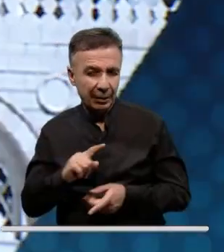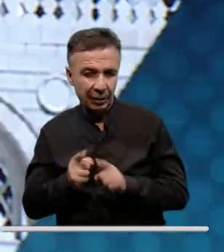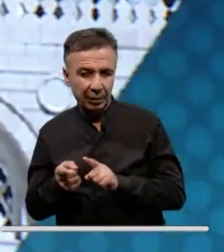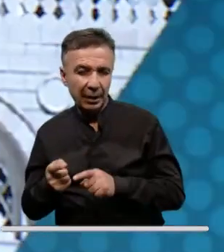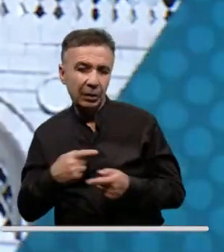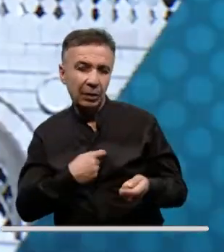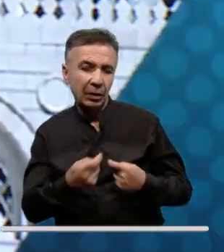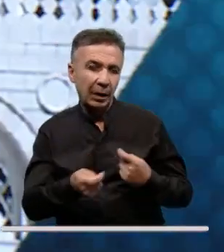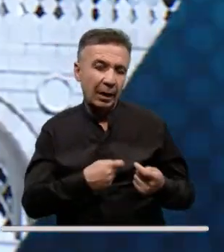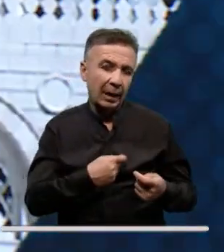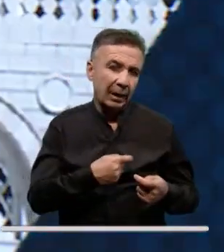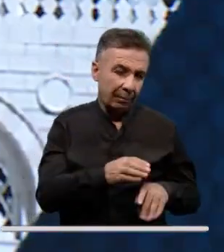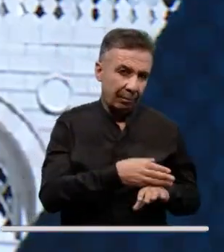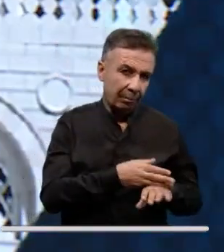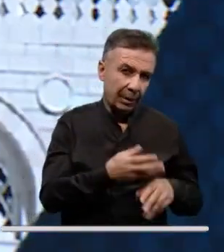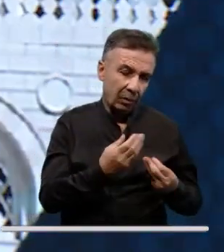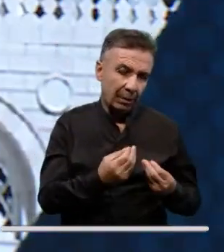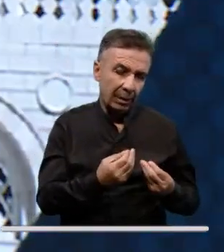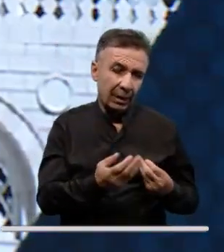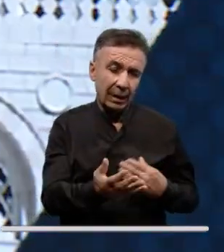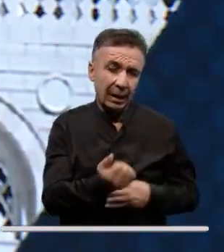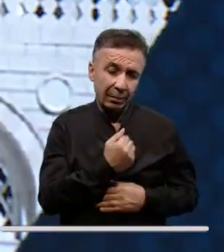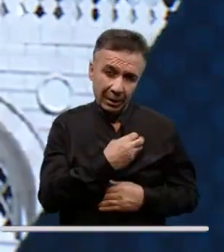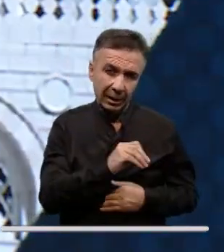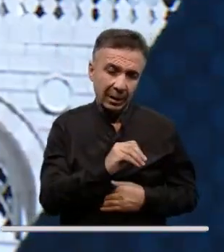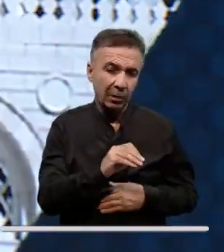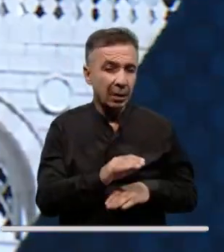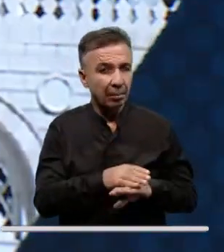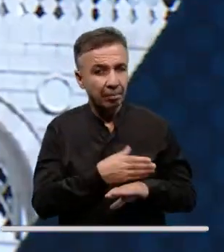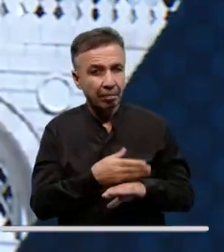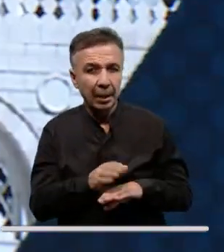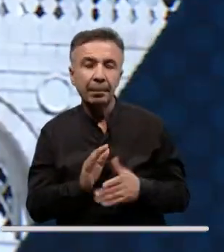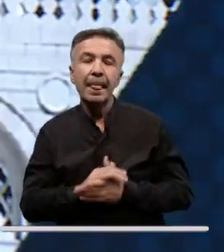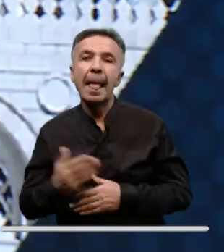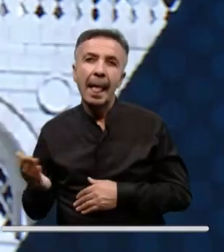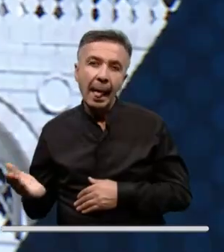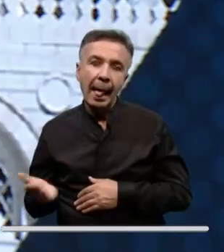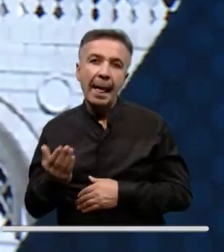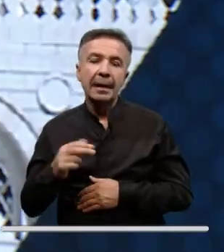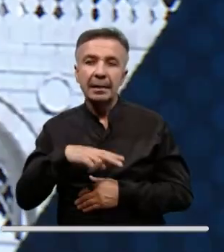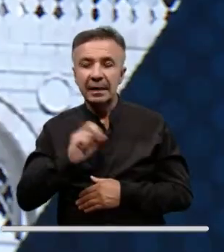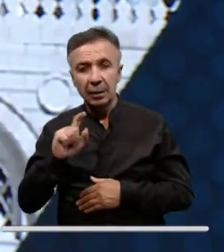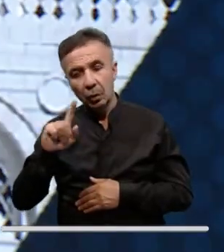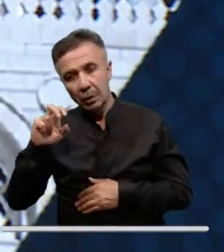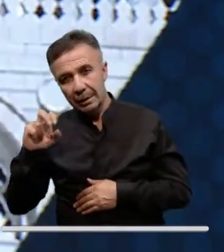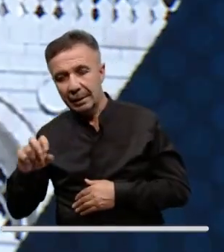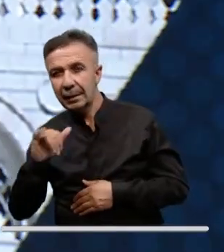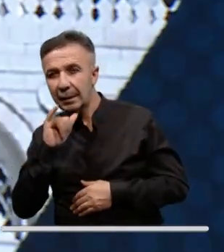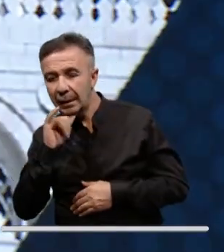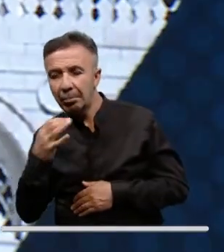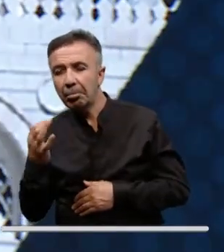eşyası olan malı yani alım satımını yapmış olduğum malı Eğer 8.18 gram